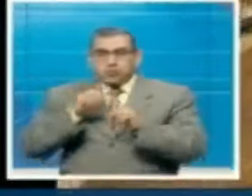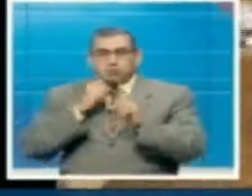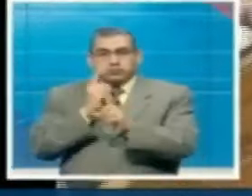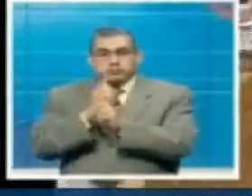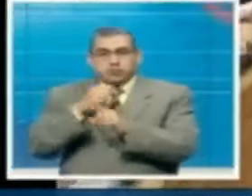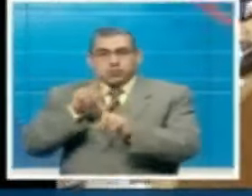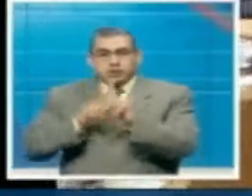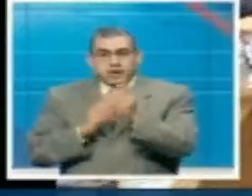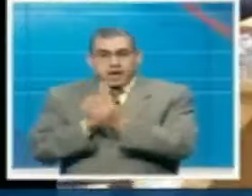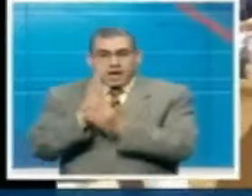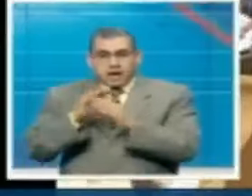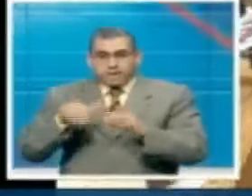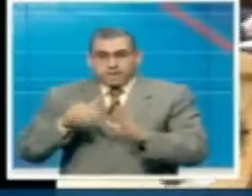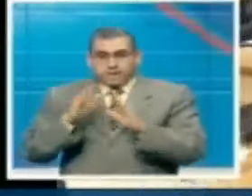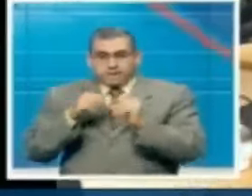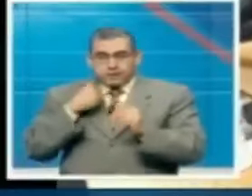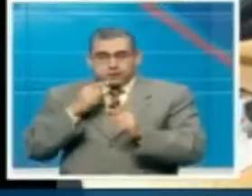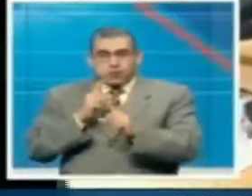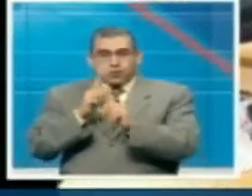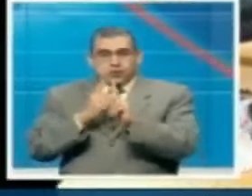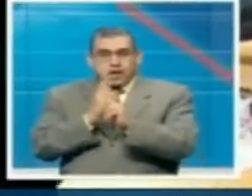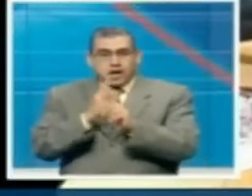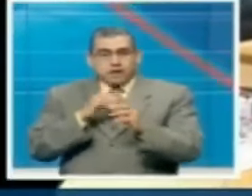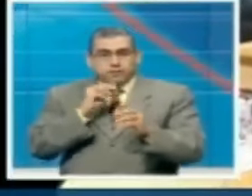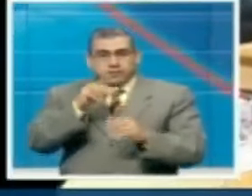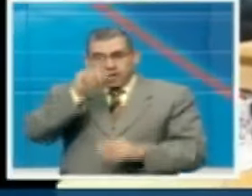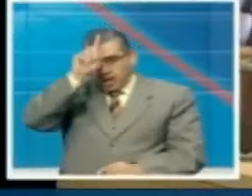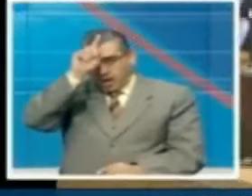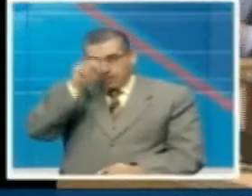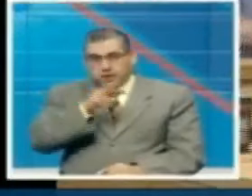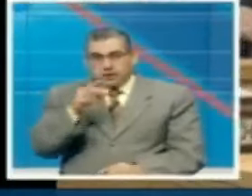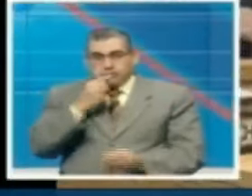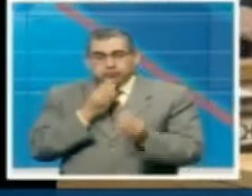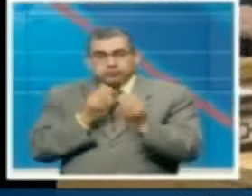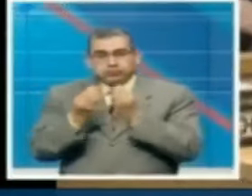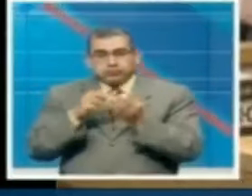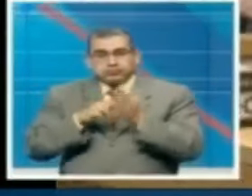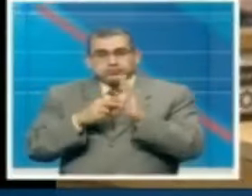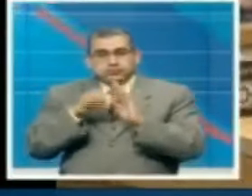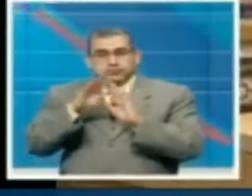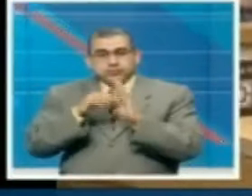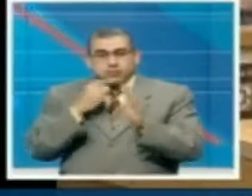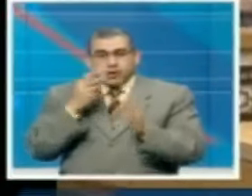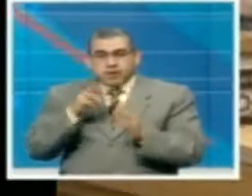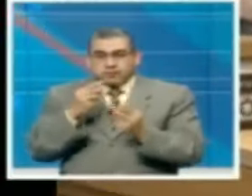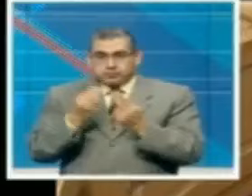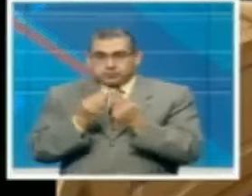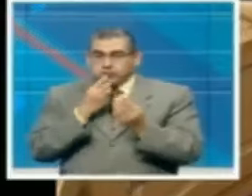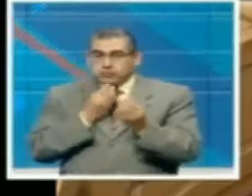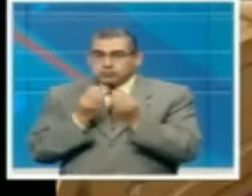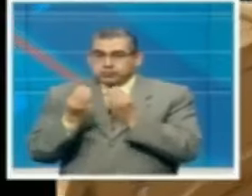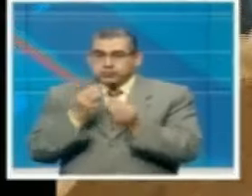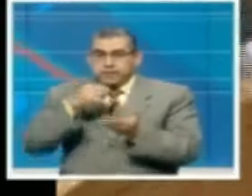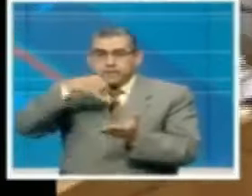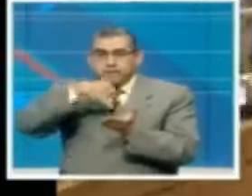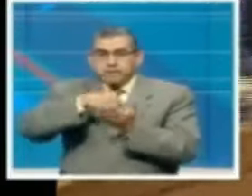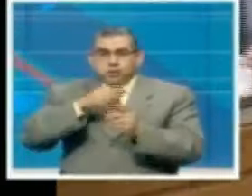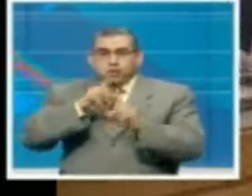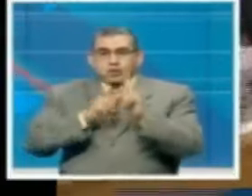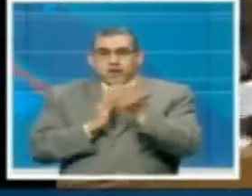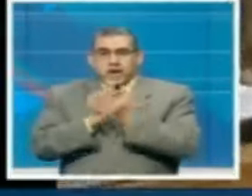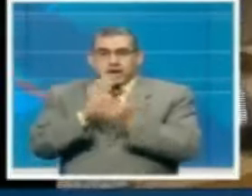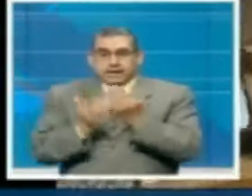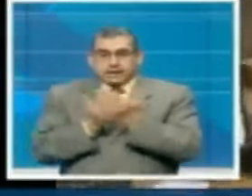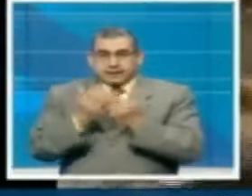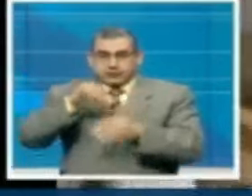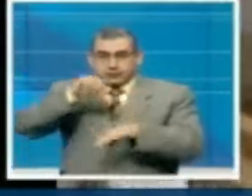وزير الخارجية سامح شكري بنظيرته الألمانية أنالينا بيربوك بمقر الوزارة